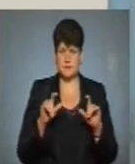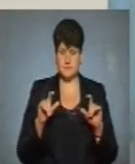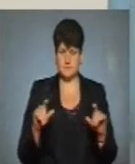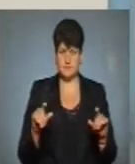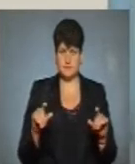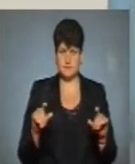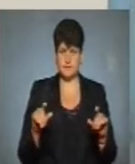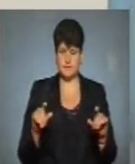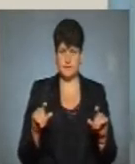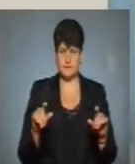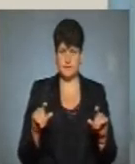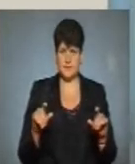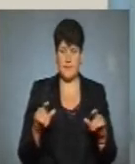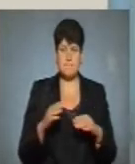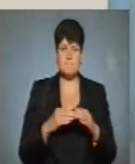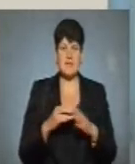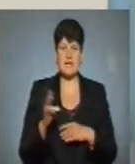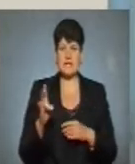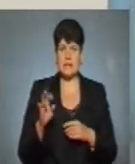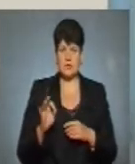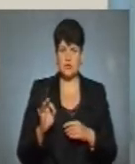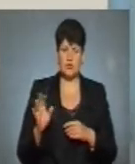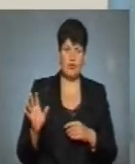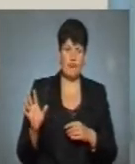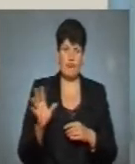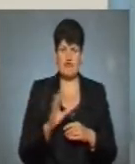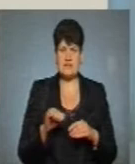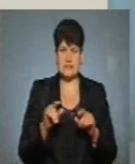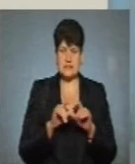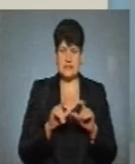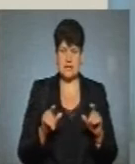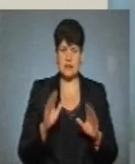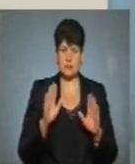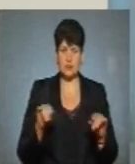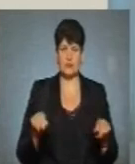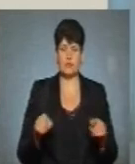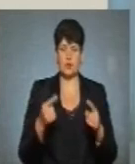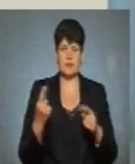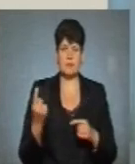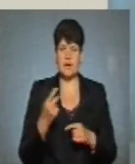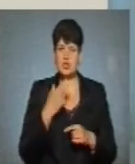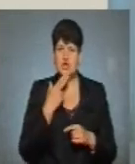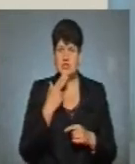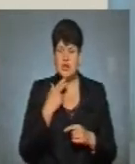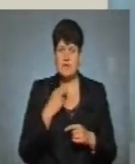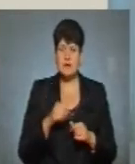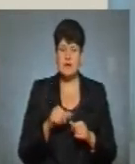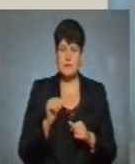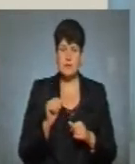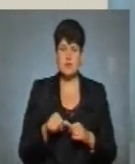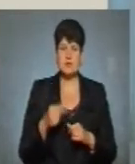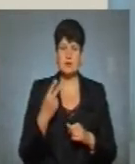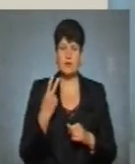закладах. Практично всіх закладах буде відновлено з 1 червня, за винятком